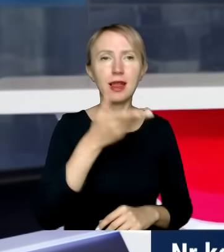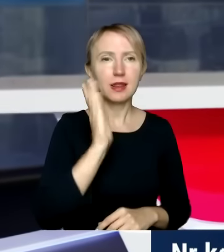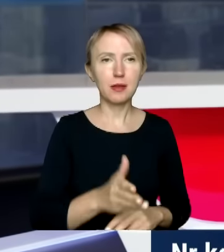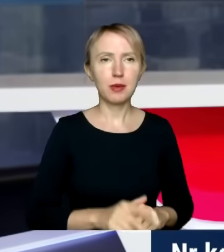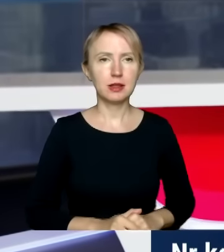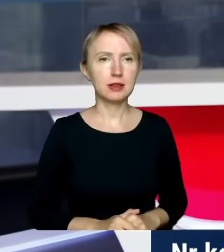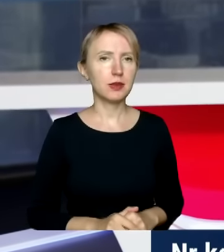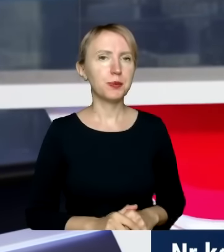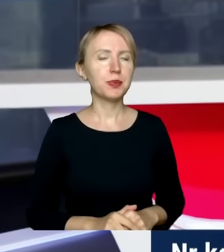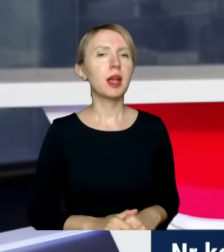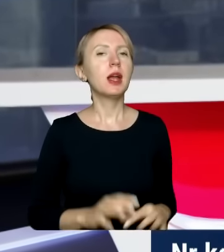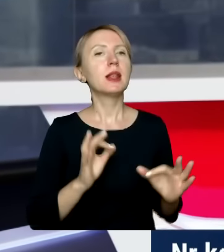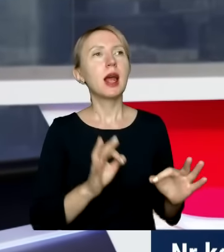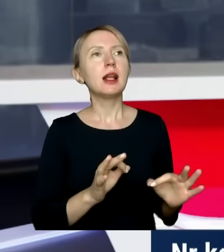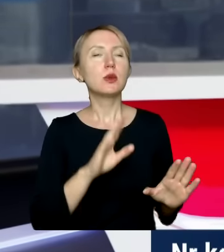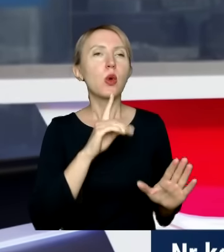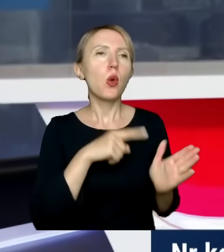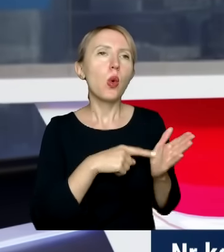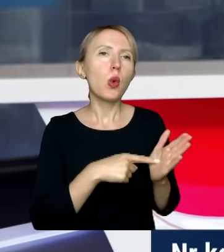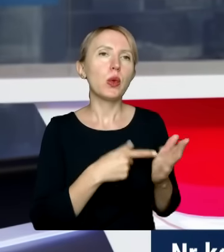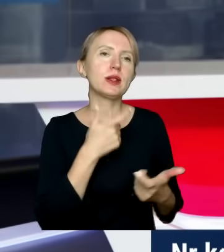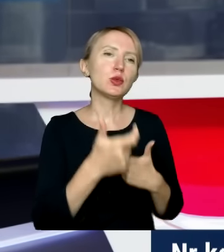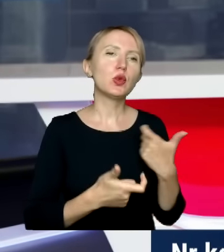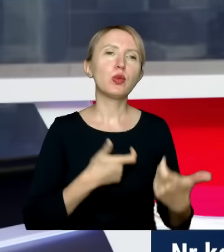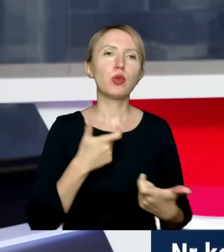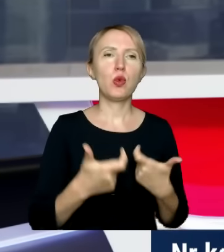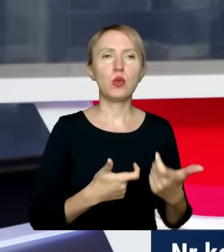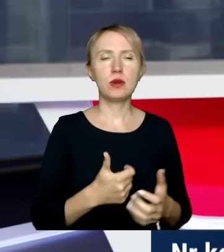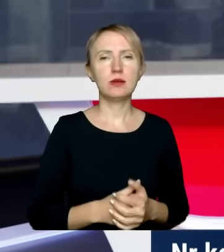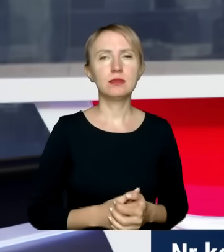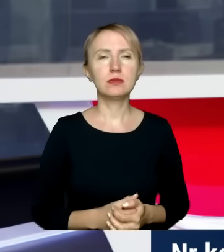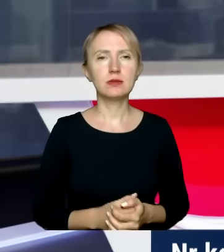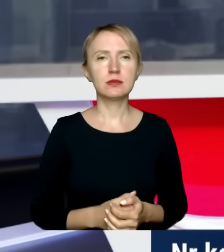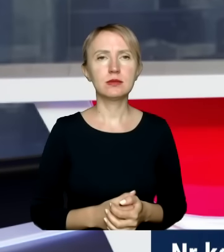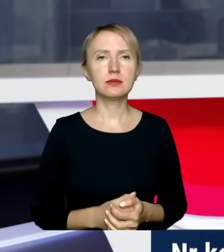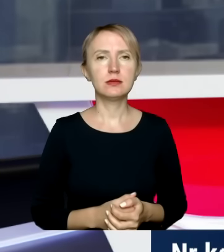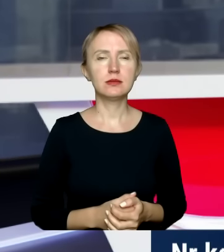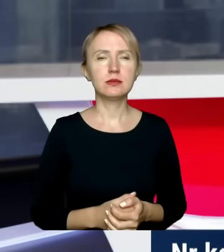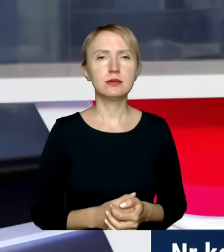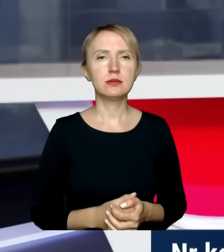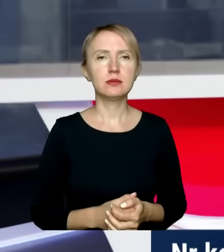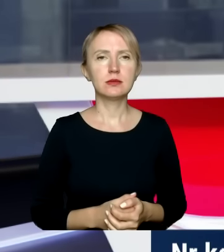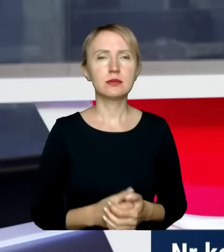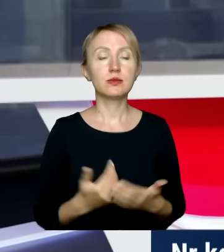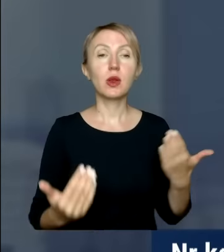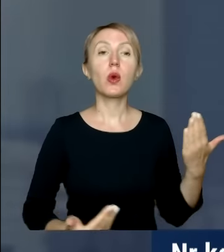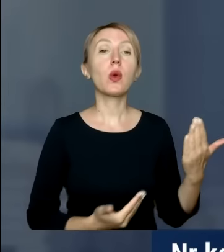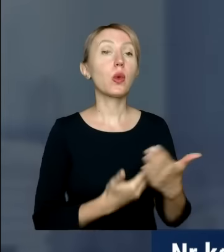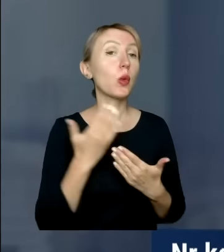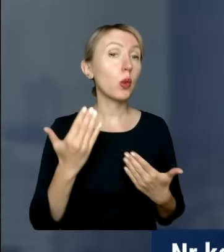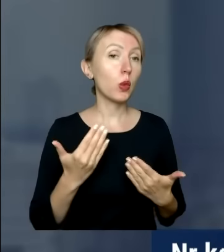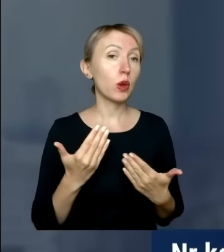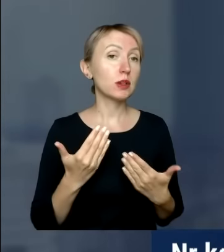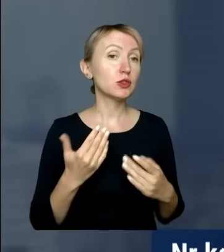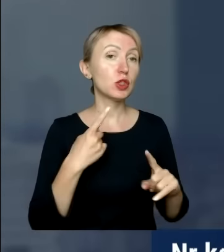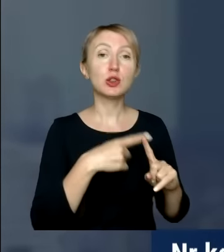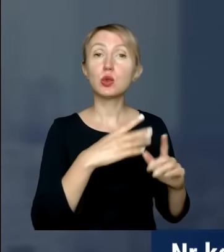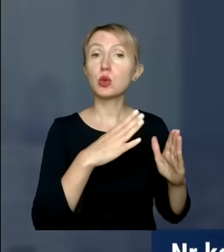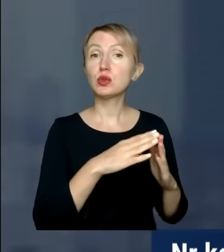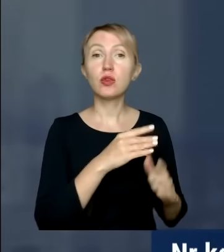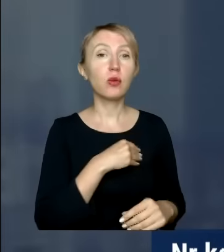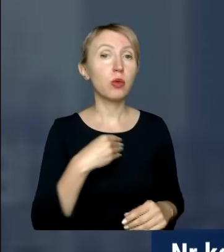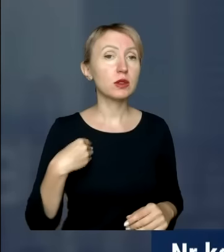niby coś jest robione albo Niby nic jak ktoś chce powiedzieć natomiast okazuje się że ani z kościołami w Polsce